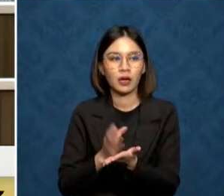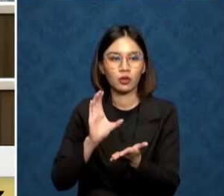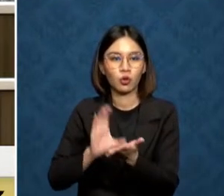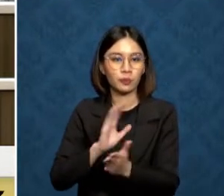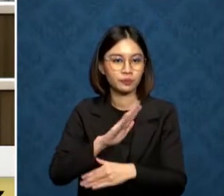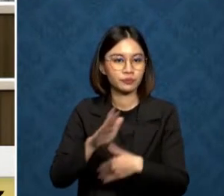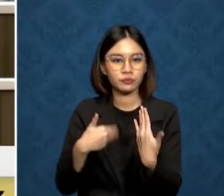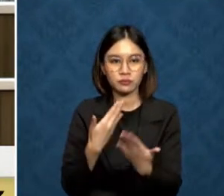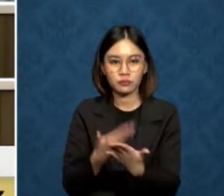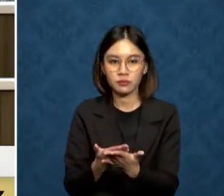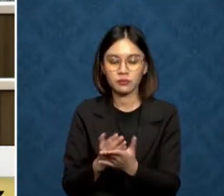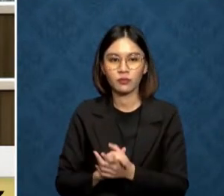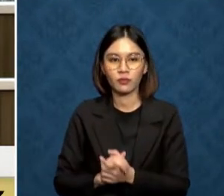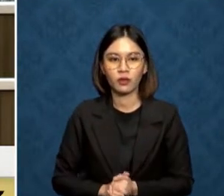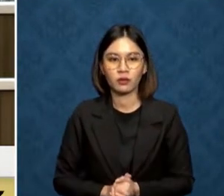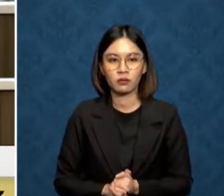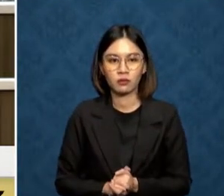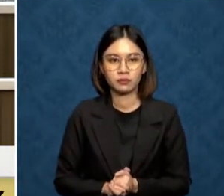ณเท่านั้นเองครับ